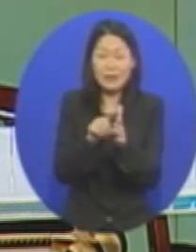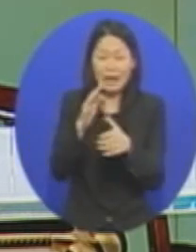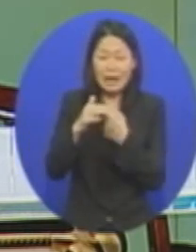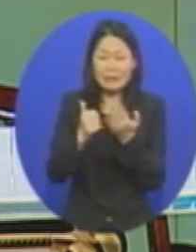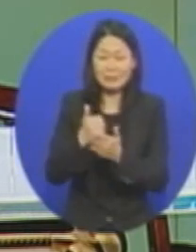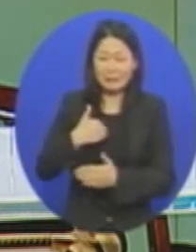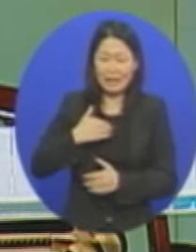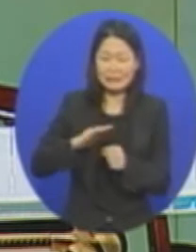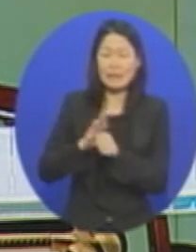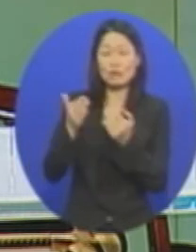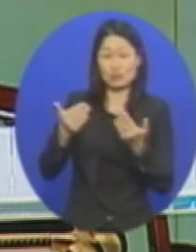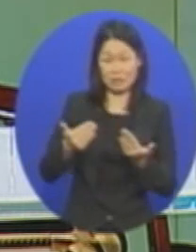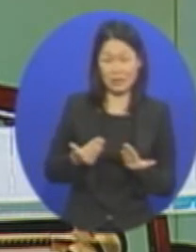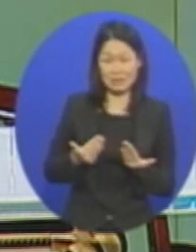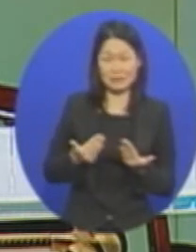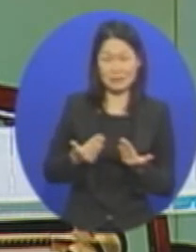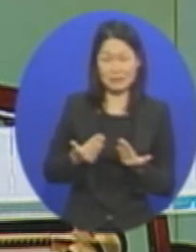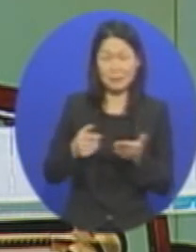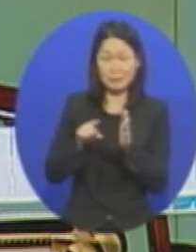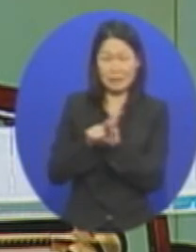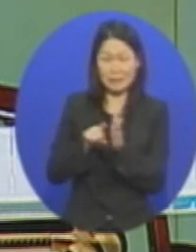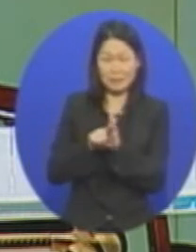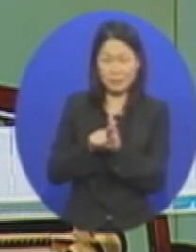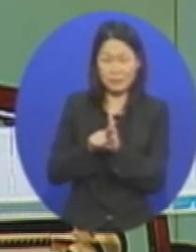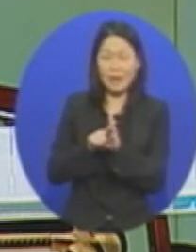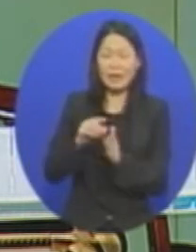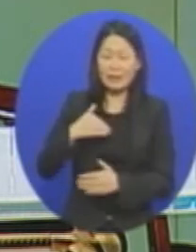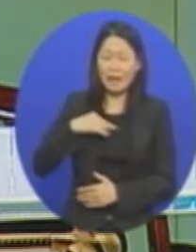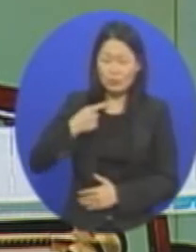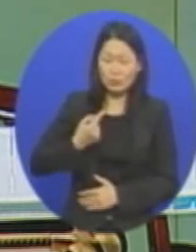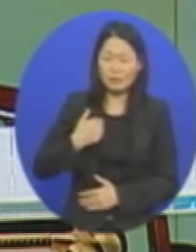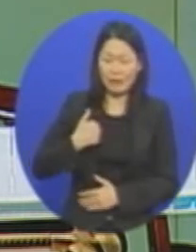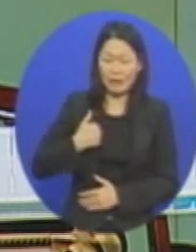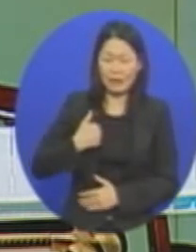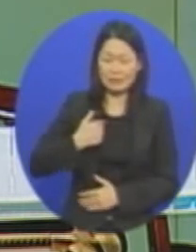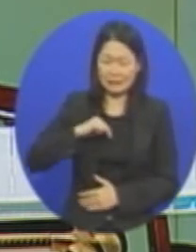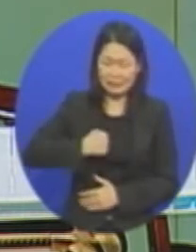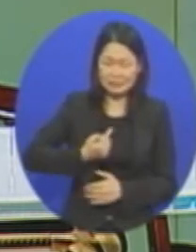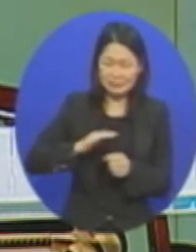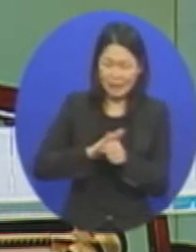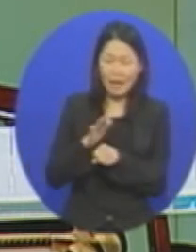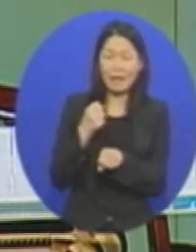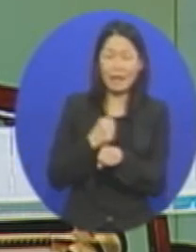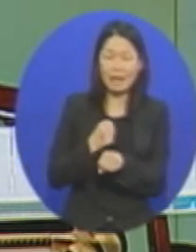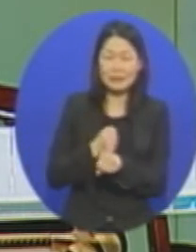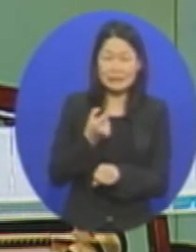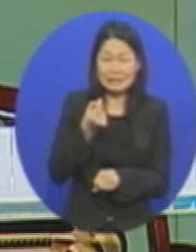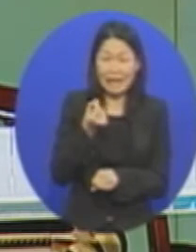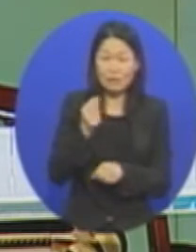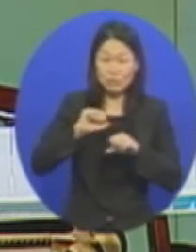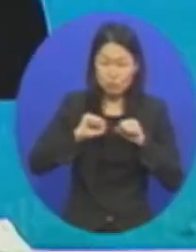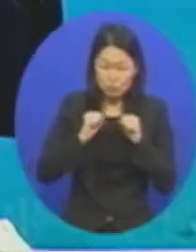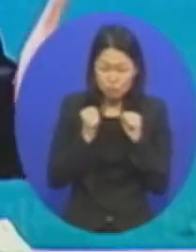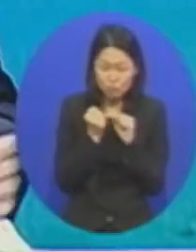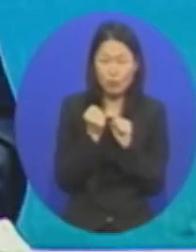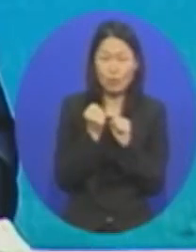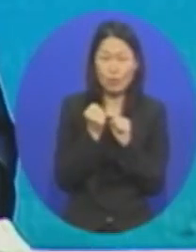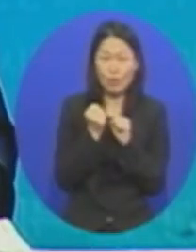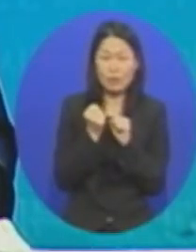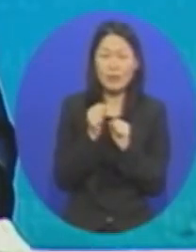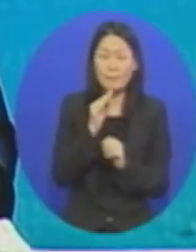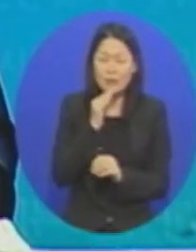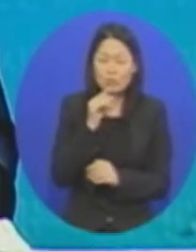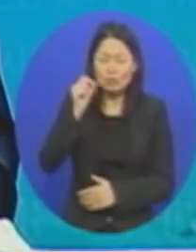다사랑 하시는데 나도 날 사랑해야지 그 작은 순종 하나가 위한 삶을